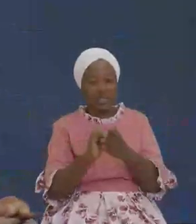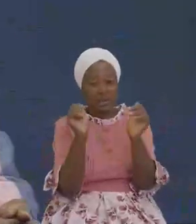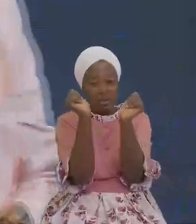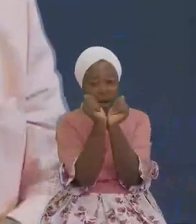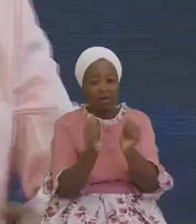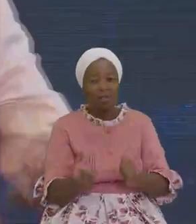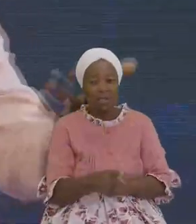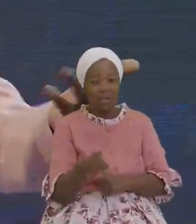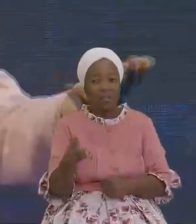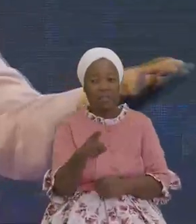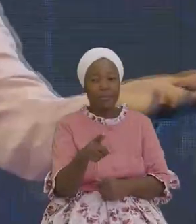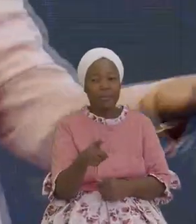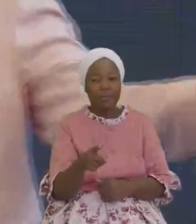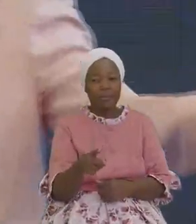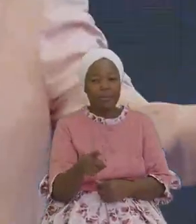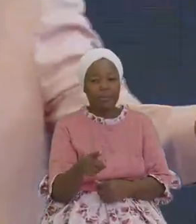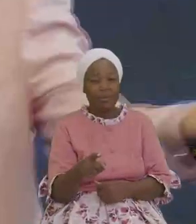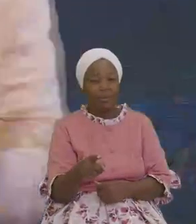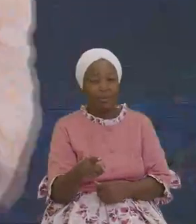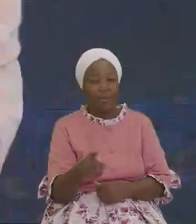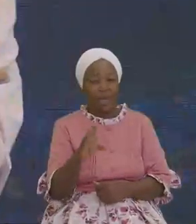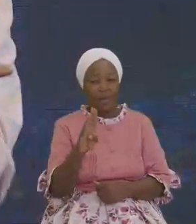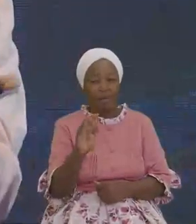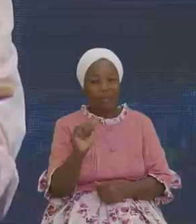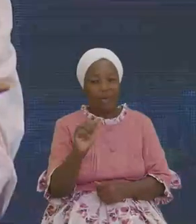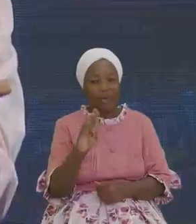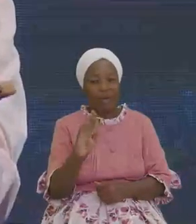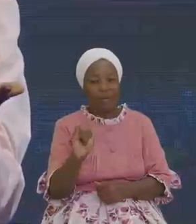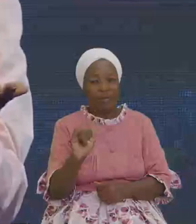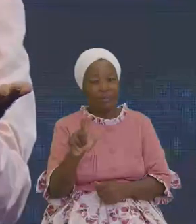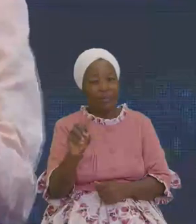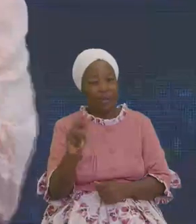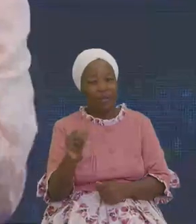à cause des liens de péché qui les lient,